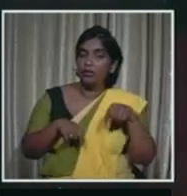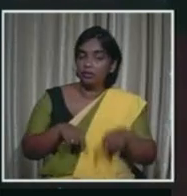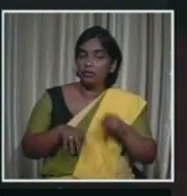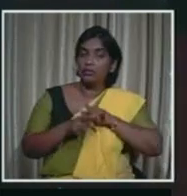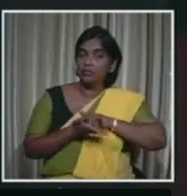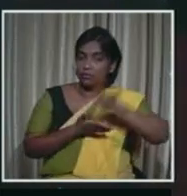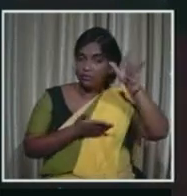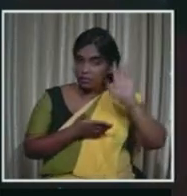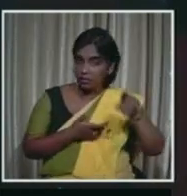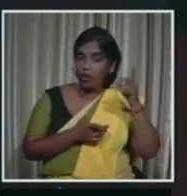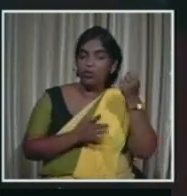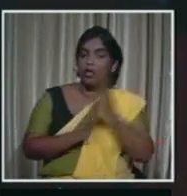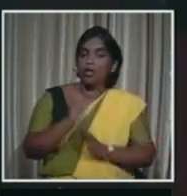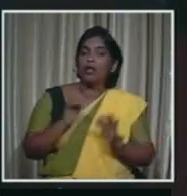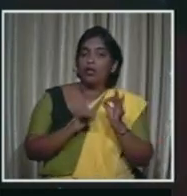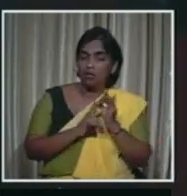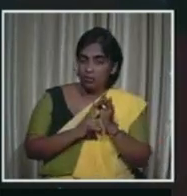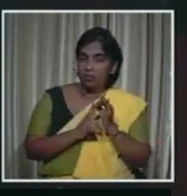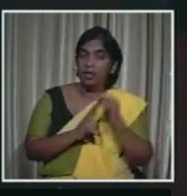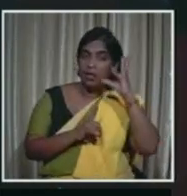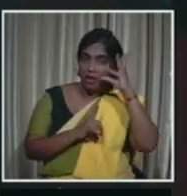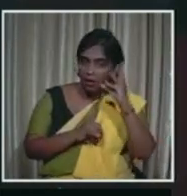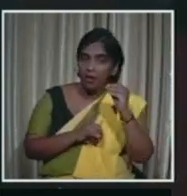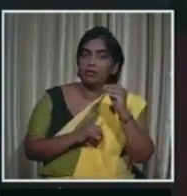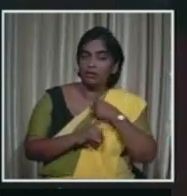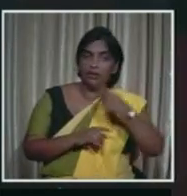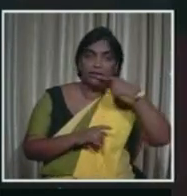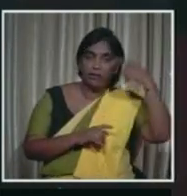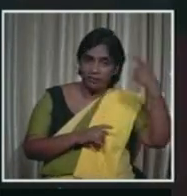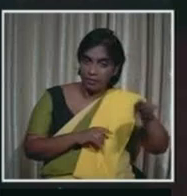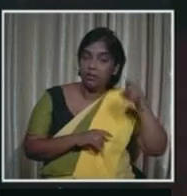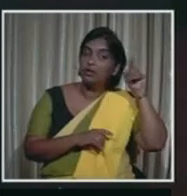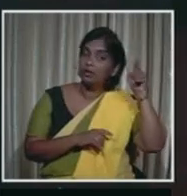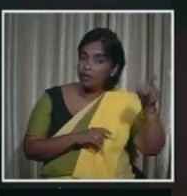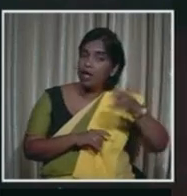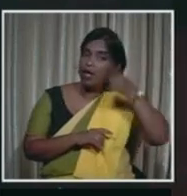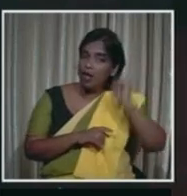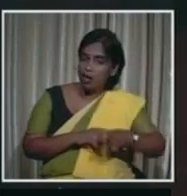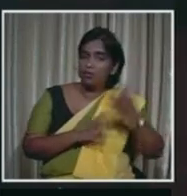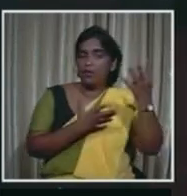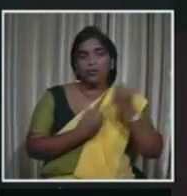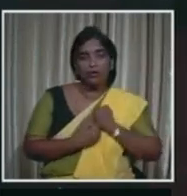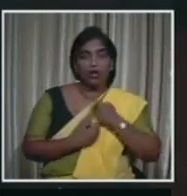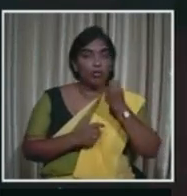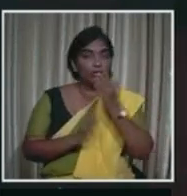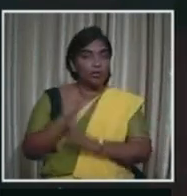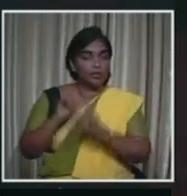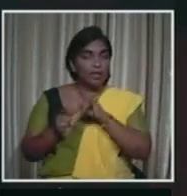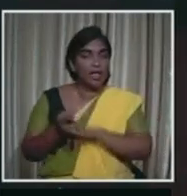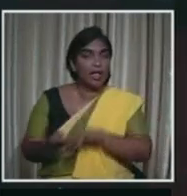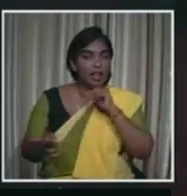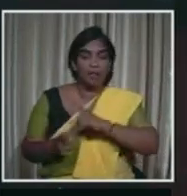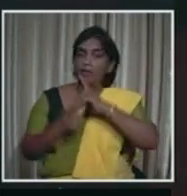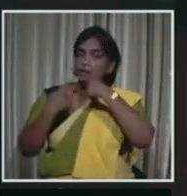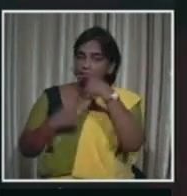විදේශගත වෙලා ඉන්න මුදල් අමාත්‍යවරයාට ඒ රාත්‍රියේ මේක පිළිබඳ දැනුවත් කරලා එතුමාගේ අනුමැතියත් ලබාගෙන මුදල් අමාත්‍යංශයේ ලේකම්වරයාත්